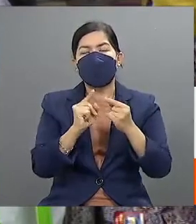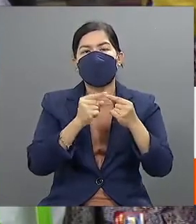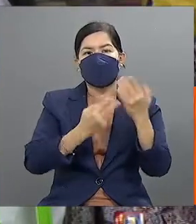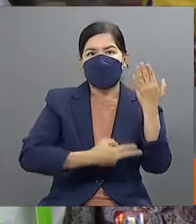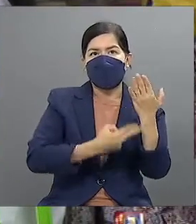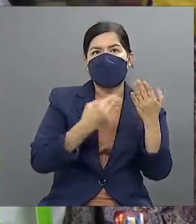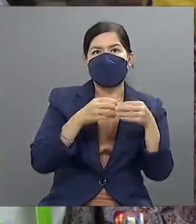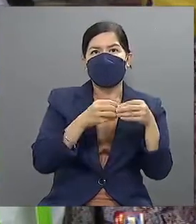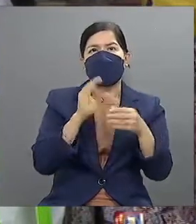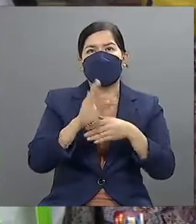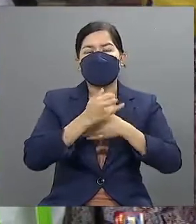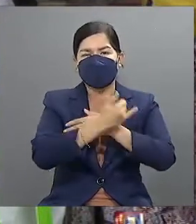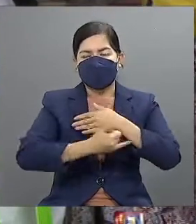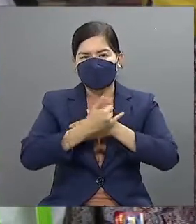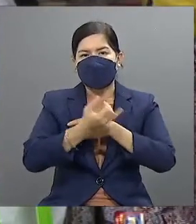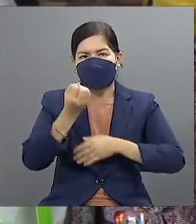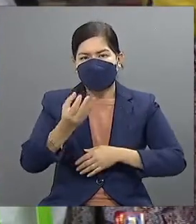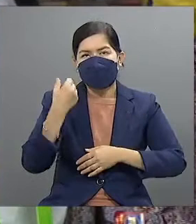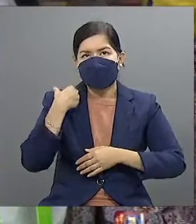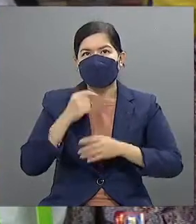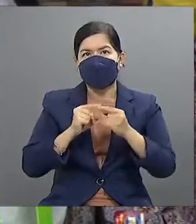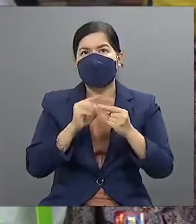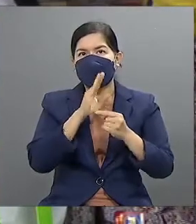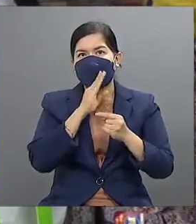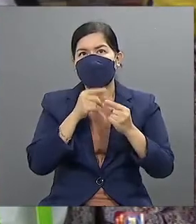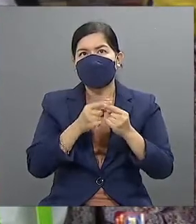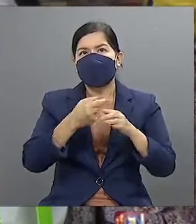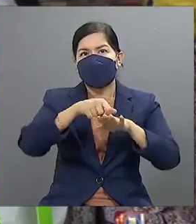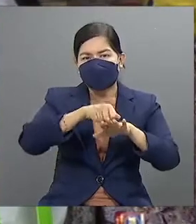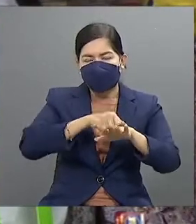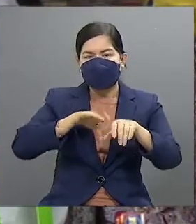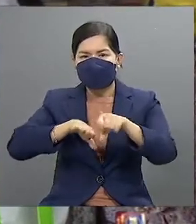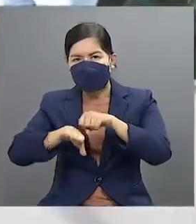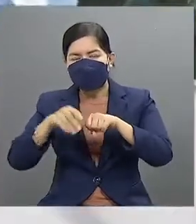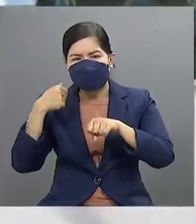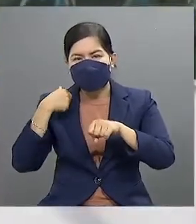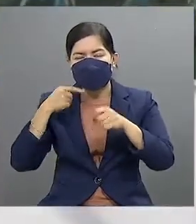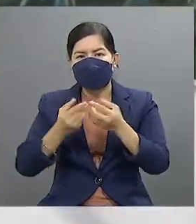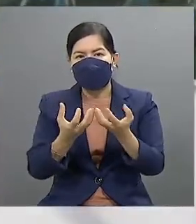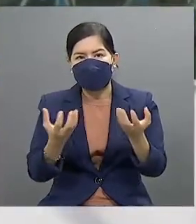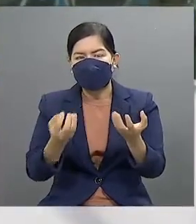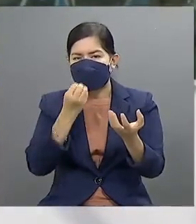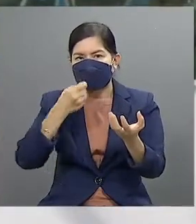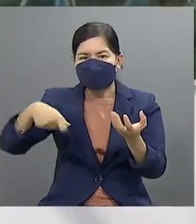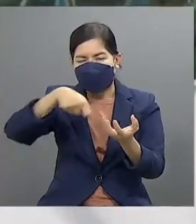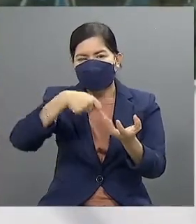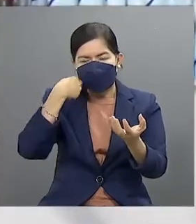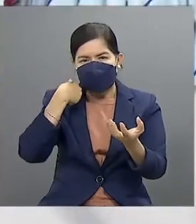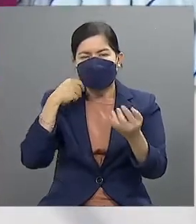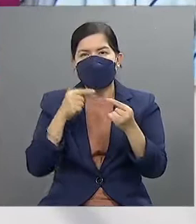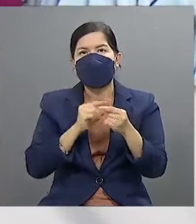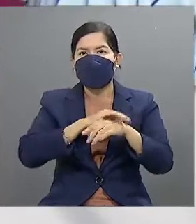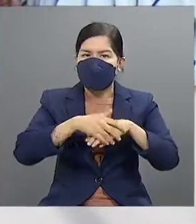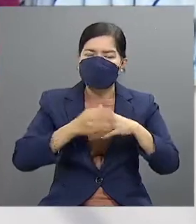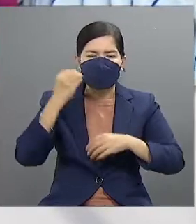อกเพียงแต่เขามีถุงมือให้ใส่เวลาตักอาหารทันทีเราก็ล้างมือบ่อย นายชำนาญศรีสวัสดิ์ประธานส